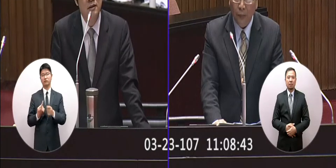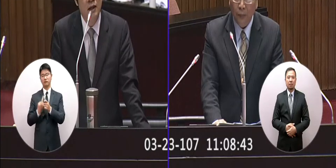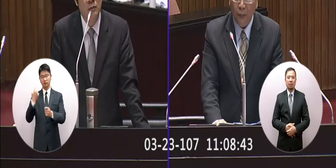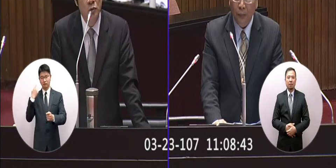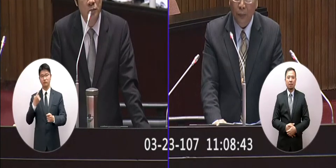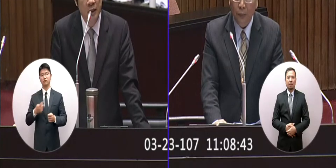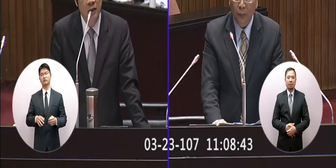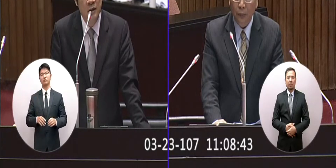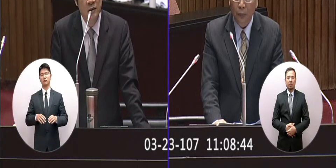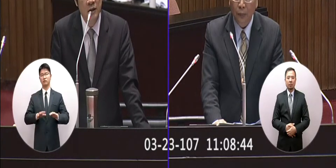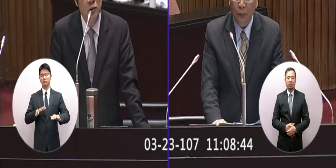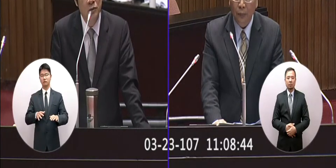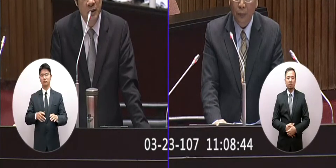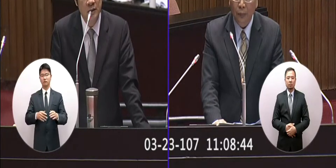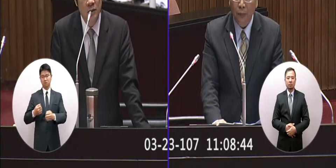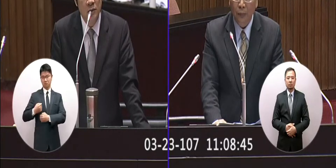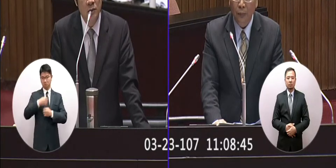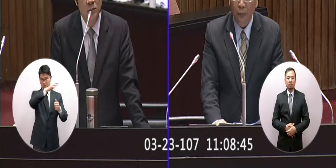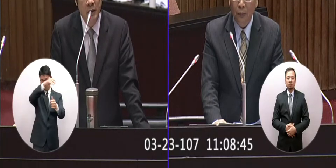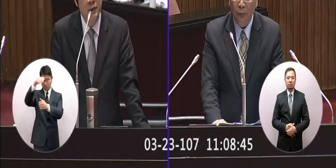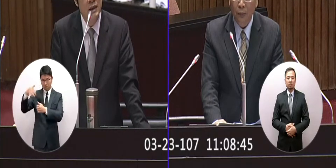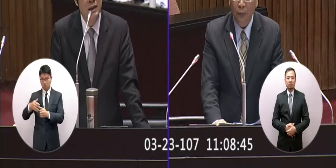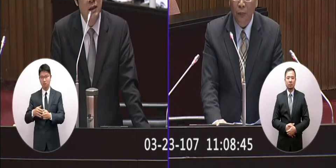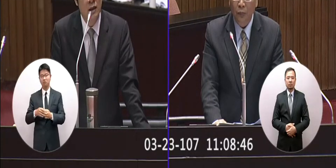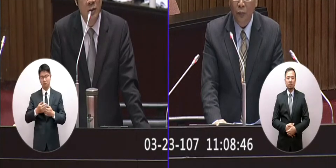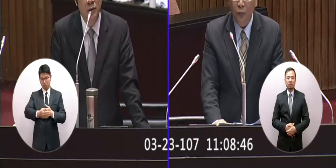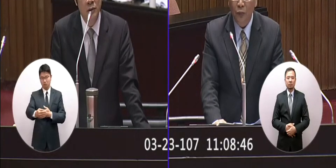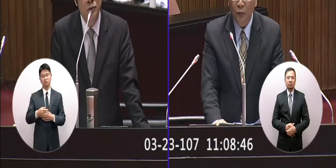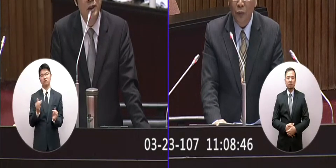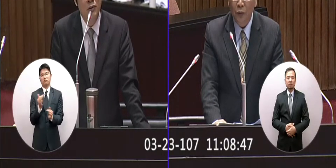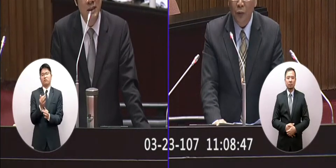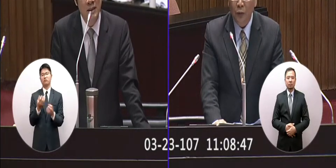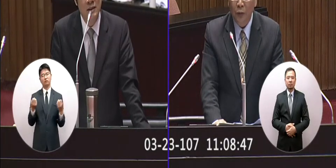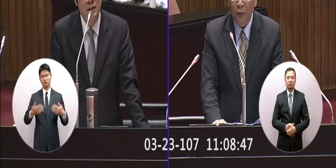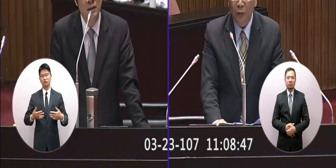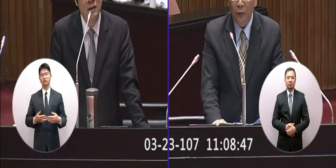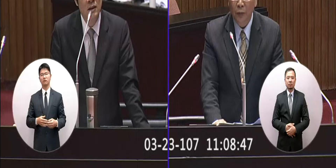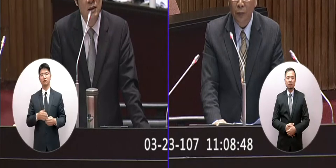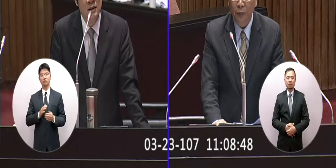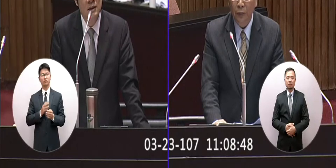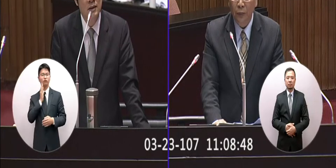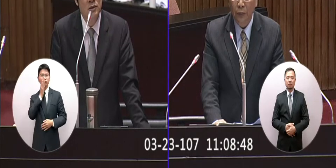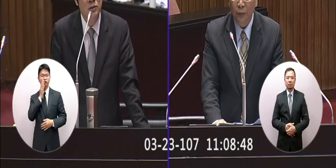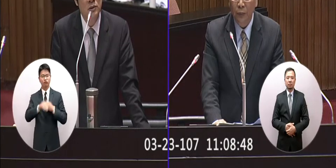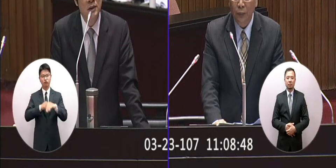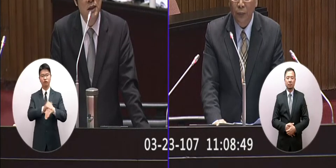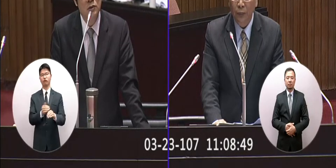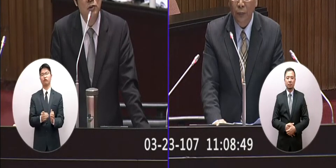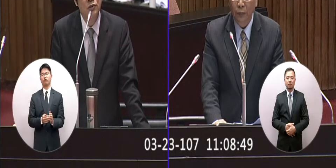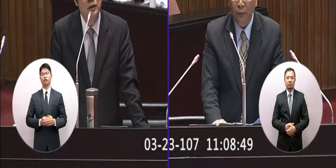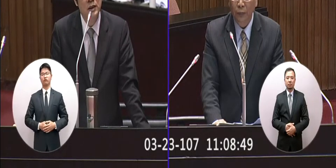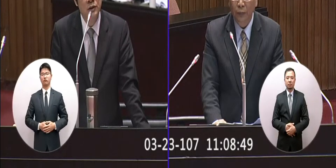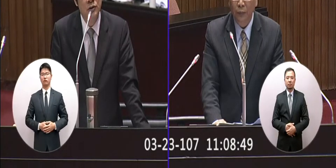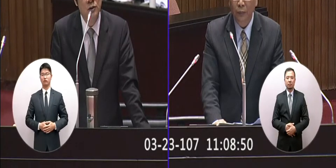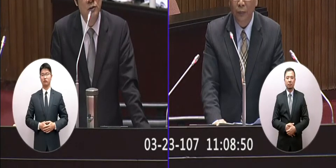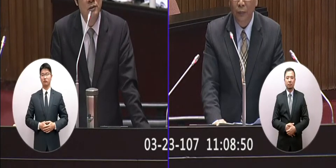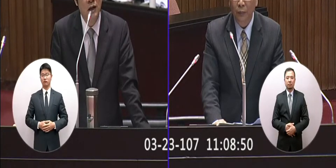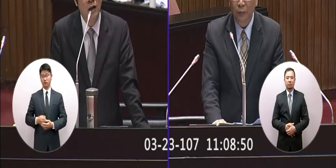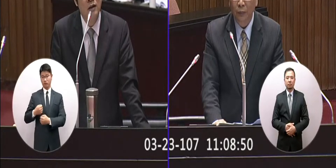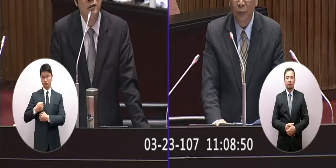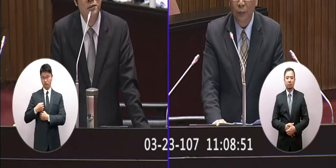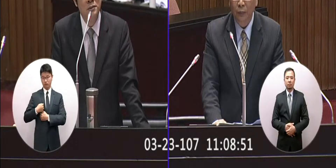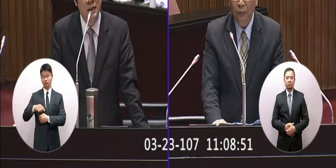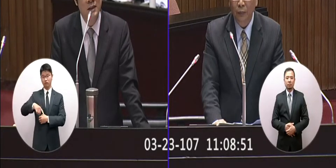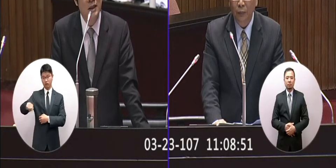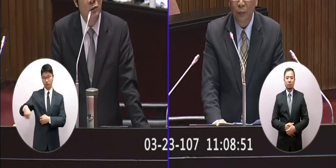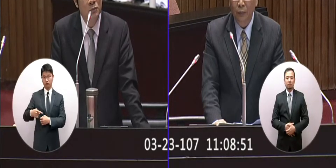年啊，募兵的进度其实都没有问题啊，都很顺利的完成。那至于说让国军的弟兄